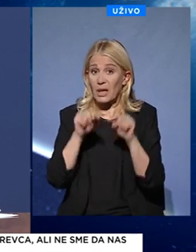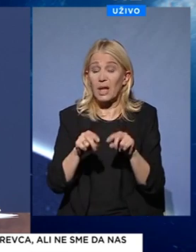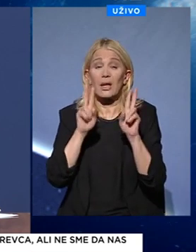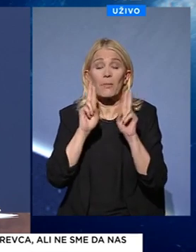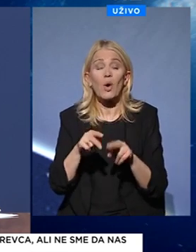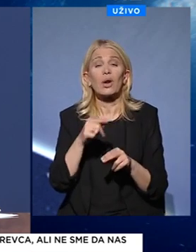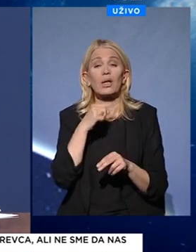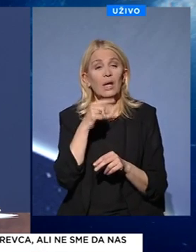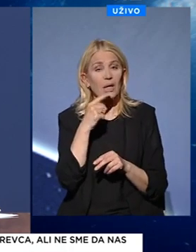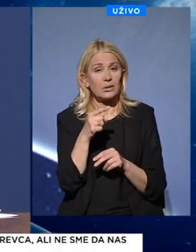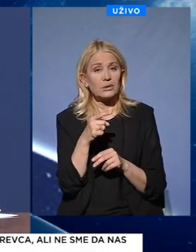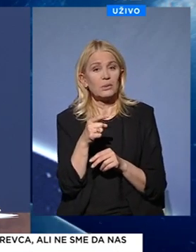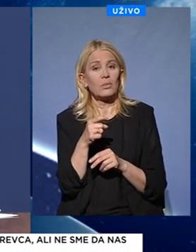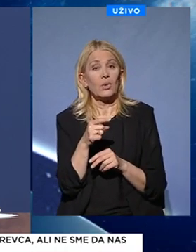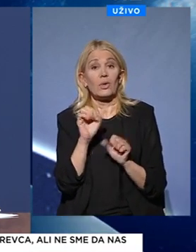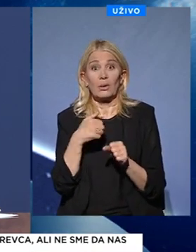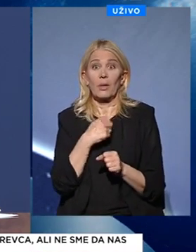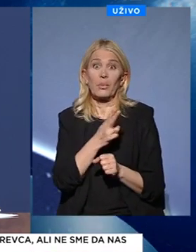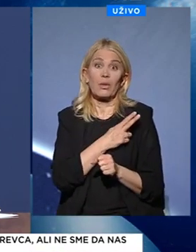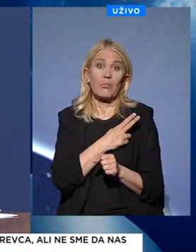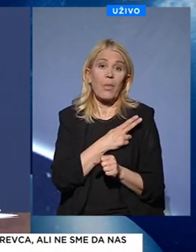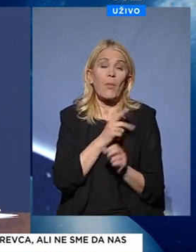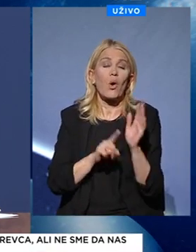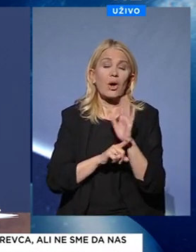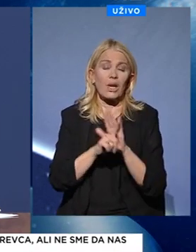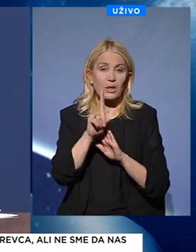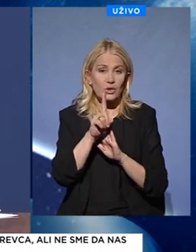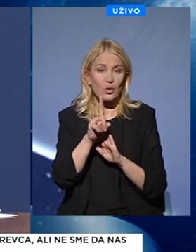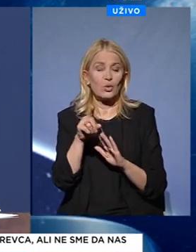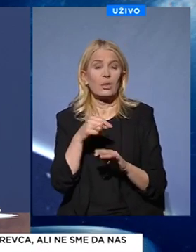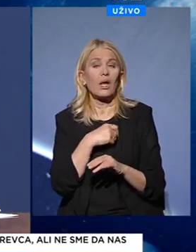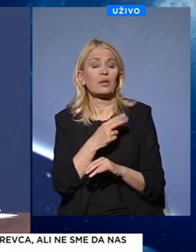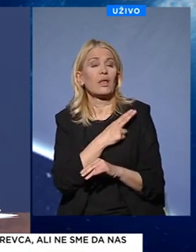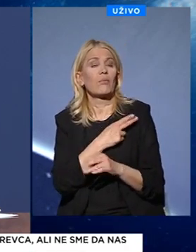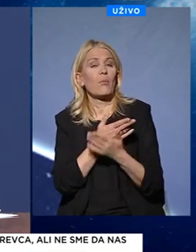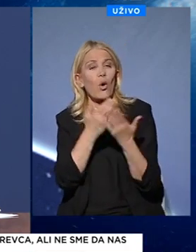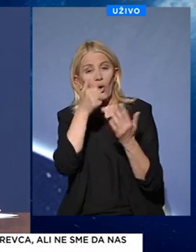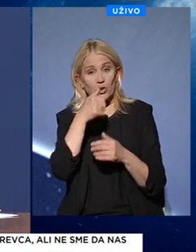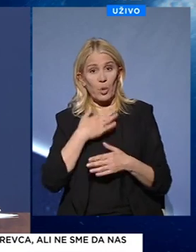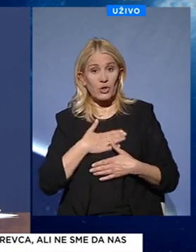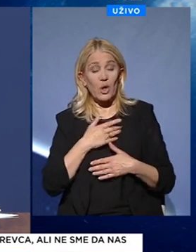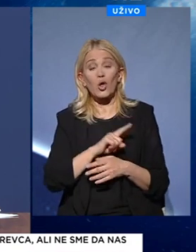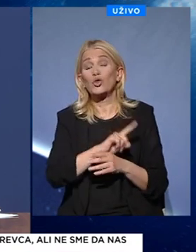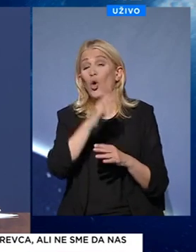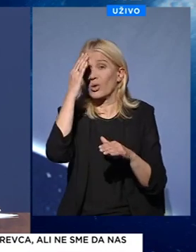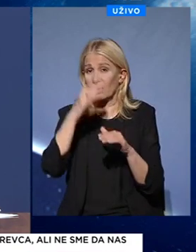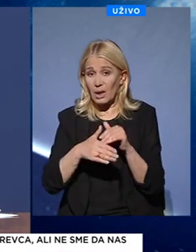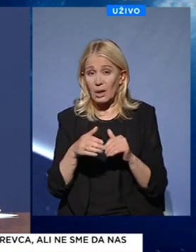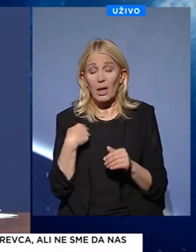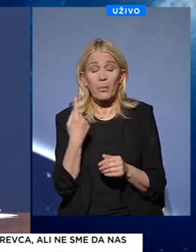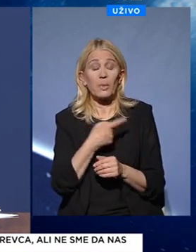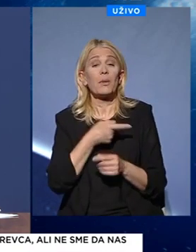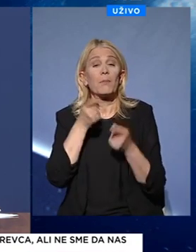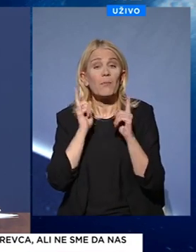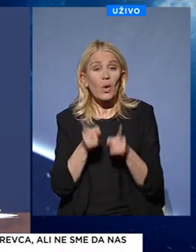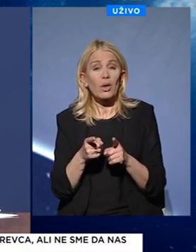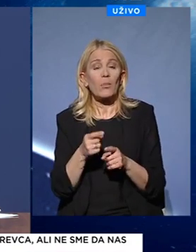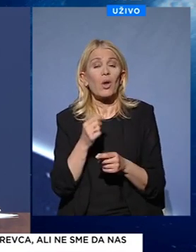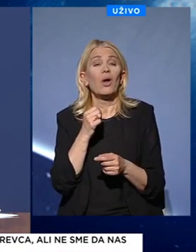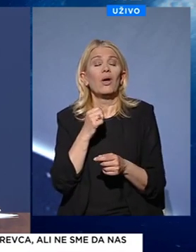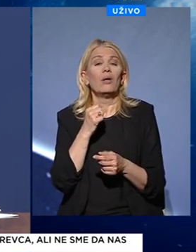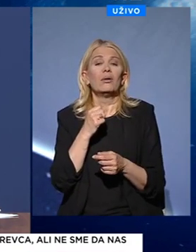da kažemo da imamo rezultat, da imamo ono što želimo. Do tada mi moramo da